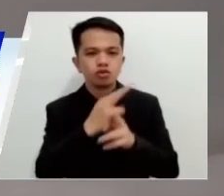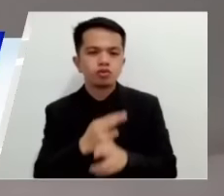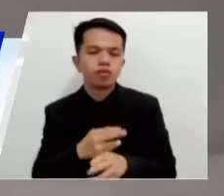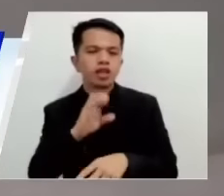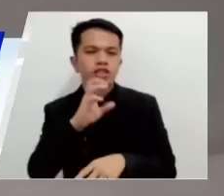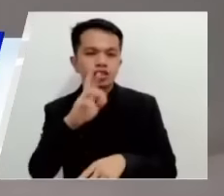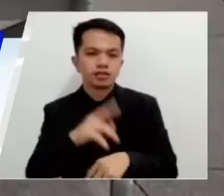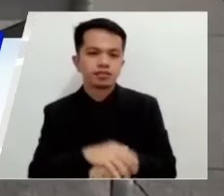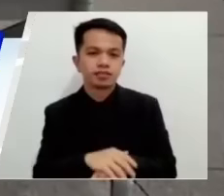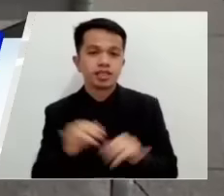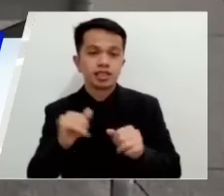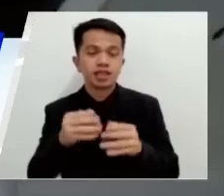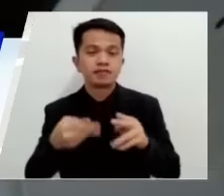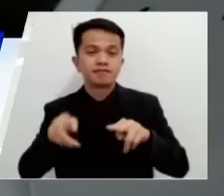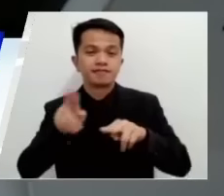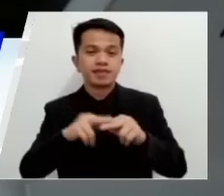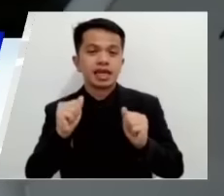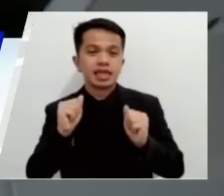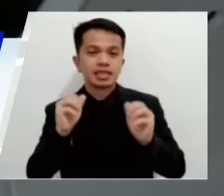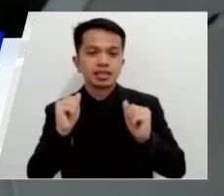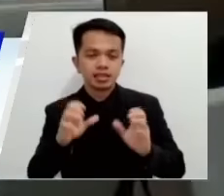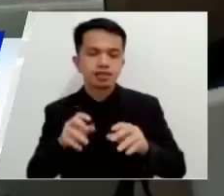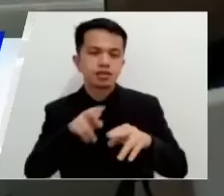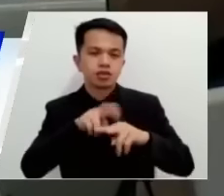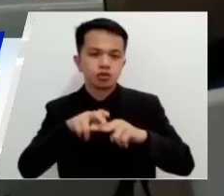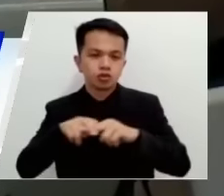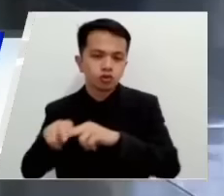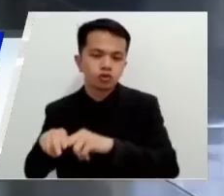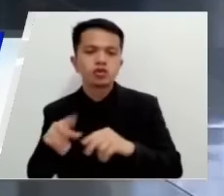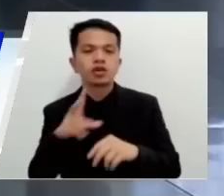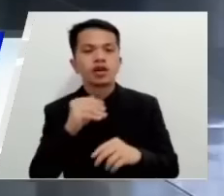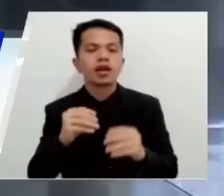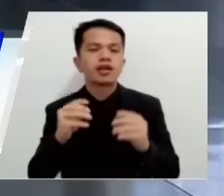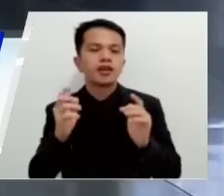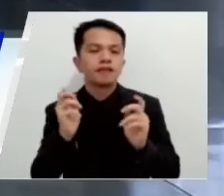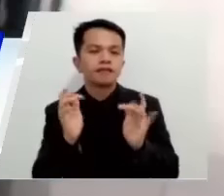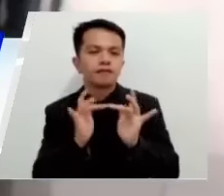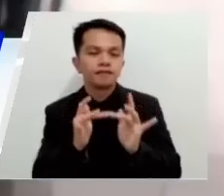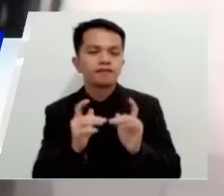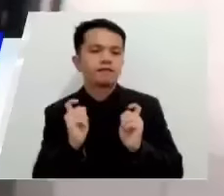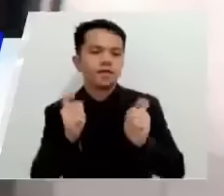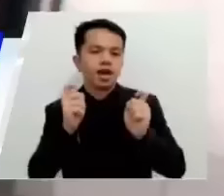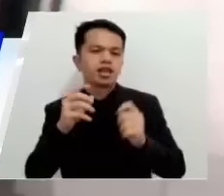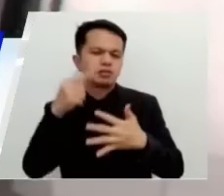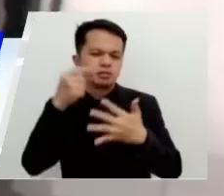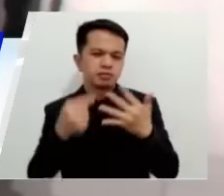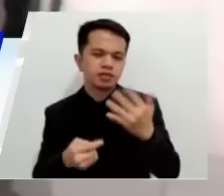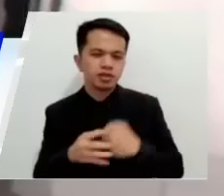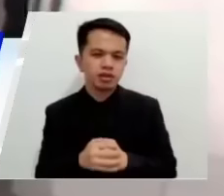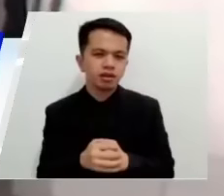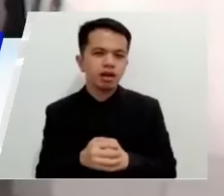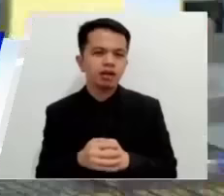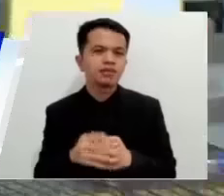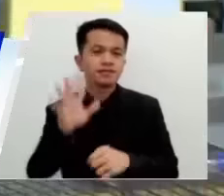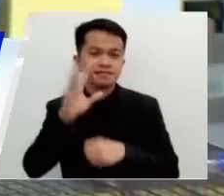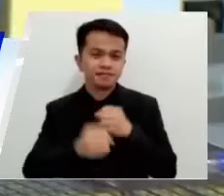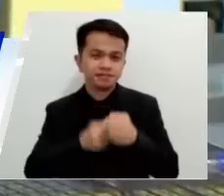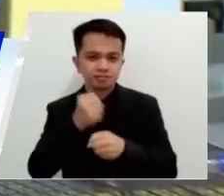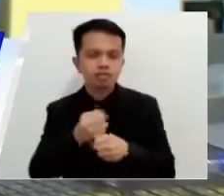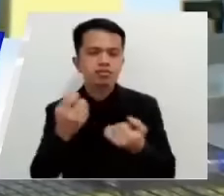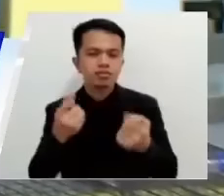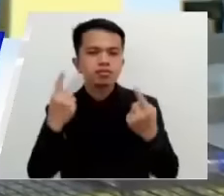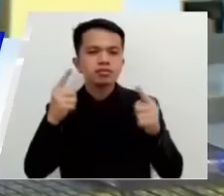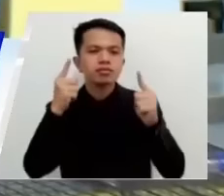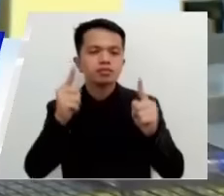air conditioning units at chairs, mas mabilis na internet connection at marami pang iba. Sa loob ng 5 taon, magagawa na raw itaas sa